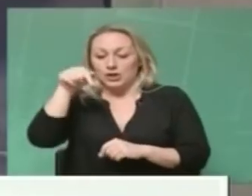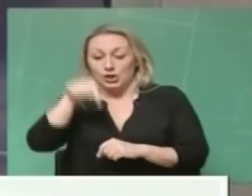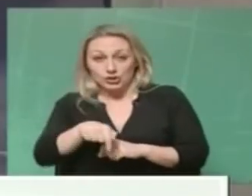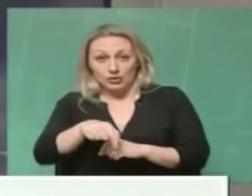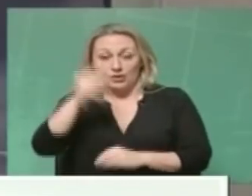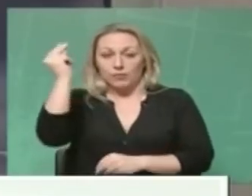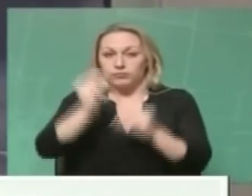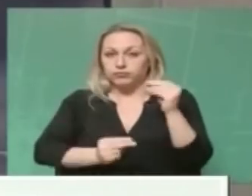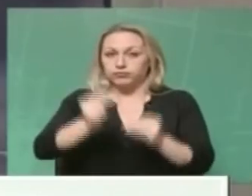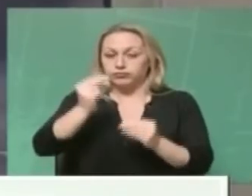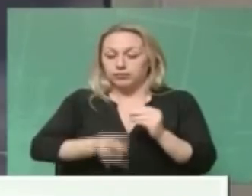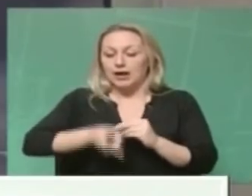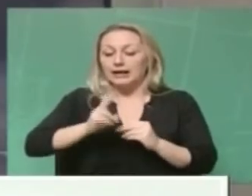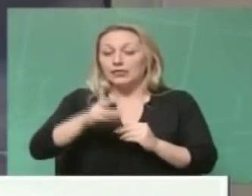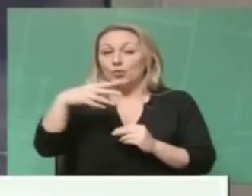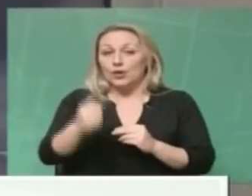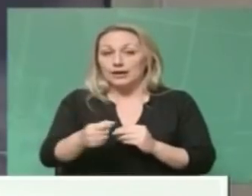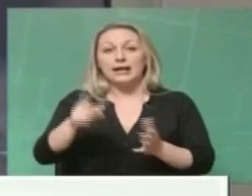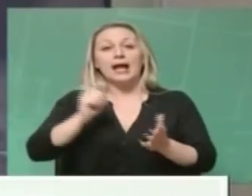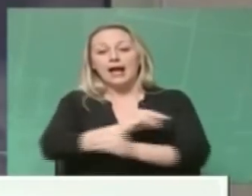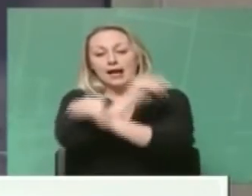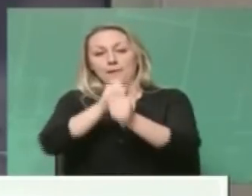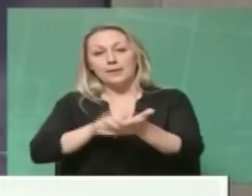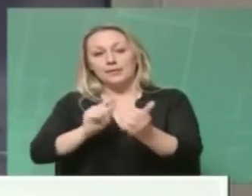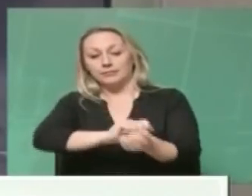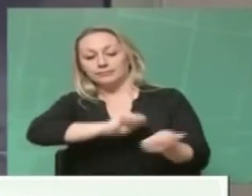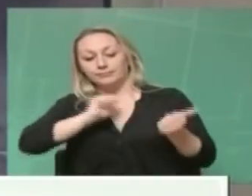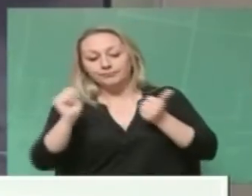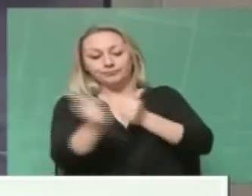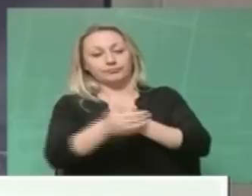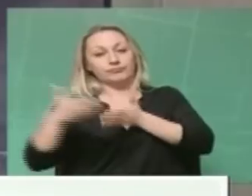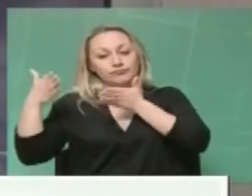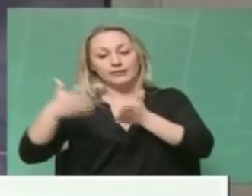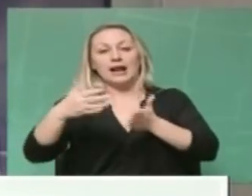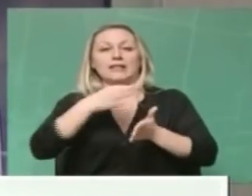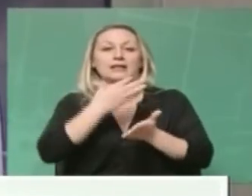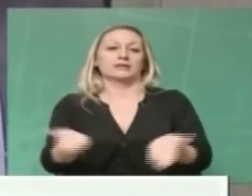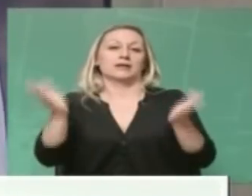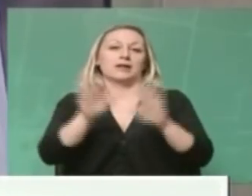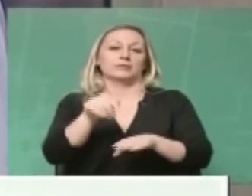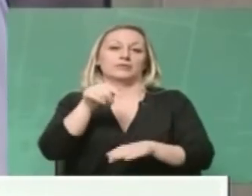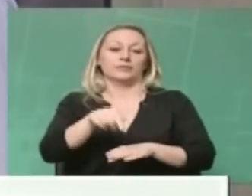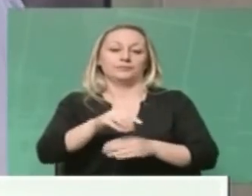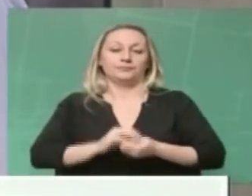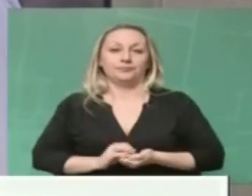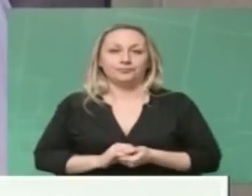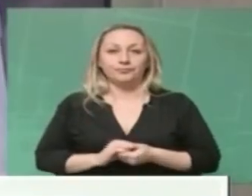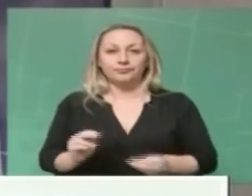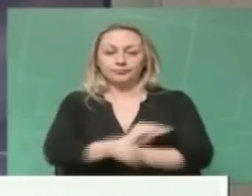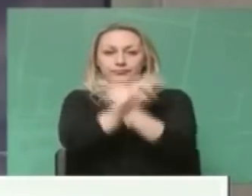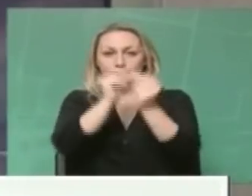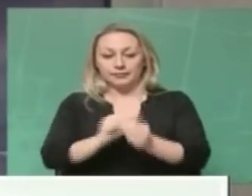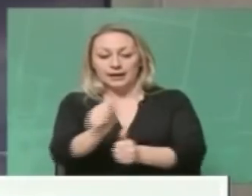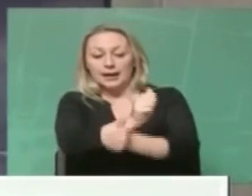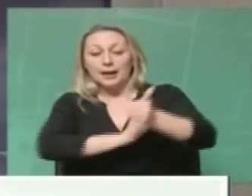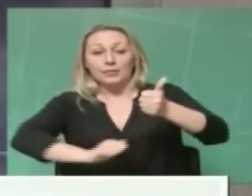παλιά βρίσκονται σε κίνδυνο. Άρα οι προσανατολισμοί πρέπει να βρίσκονται στην κάλυψη τέτοιου είδους αναγκών. Προτεραιότητες λοιπόν,